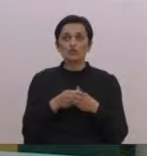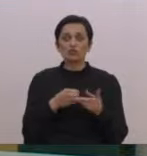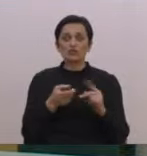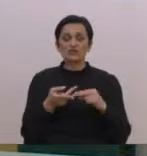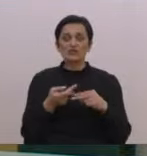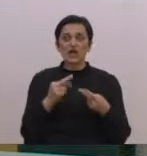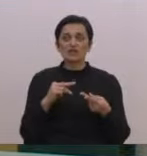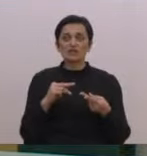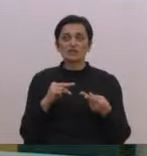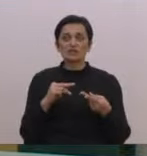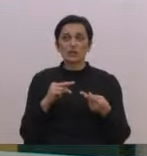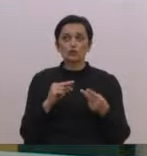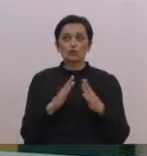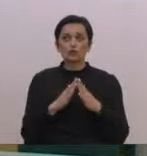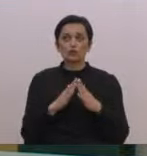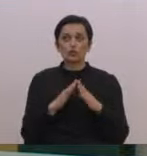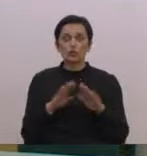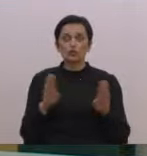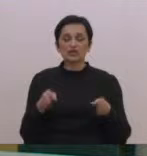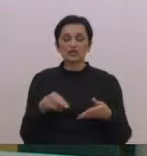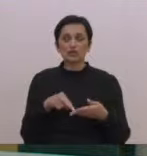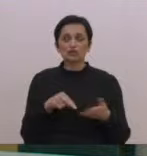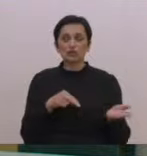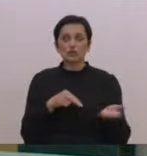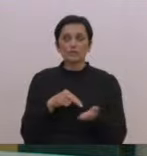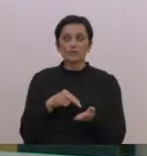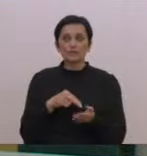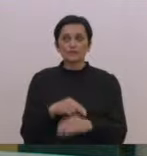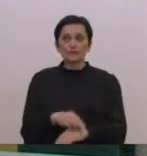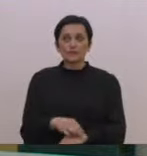națulat, ctot, tribunastan.